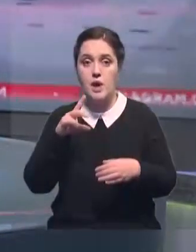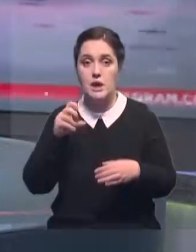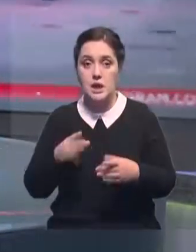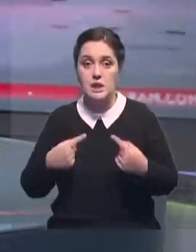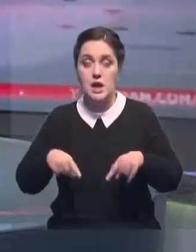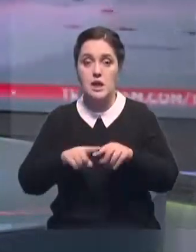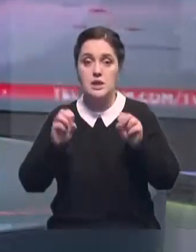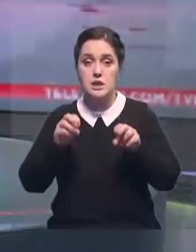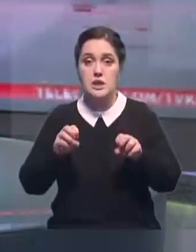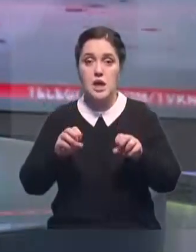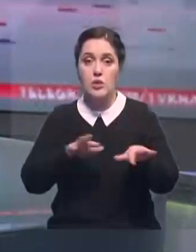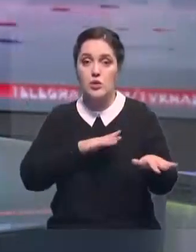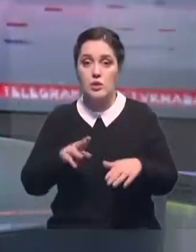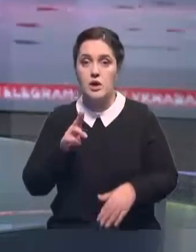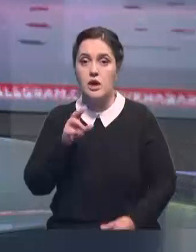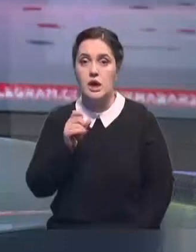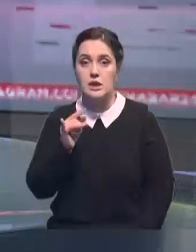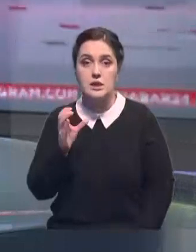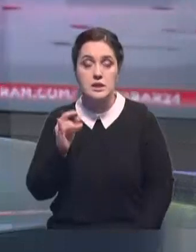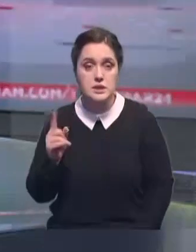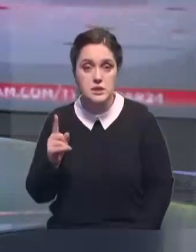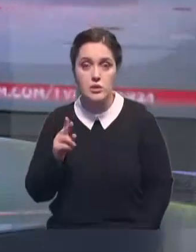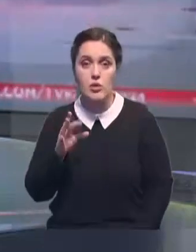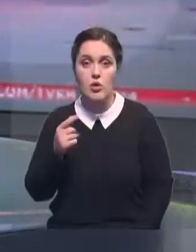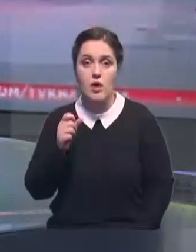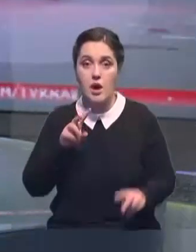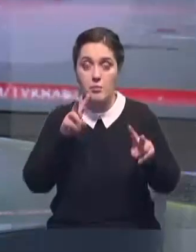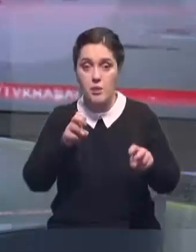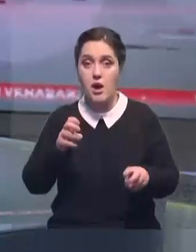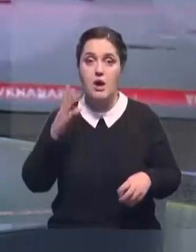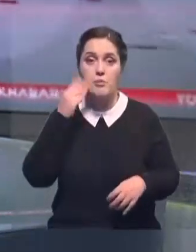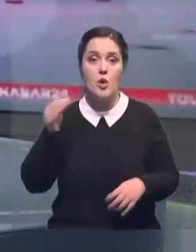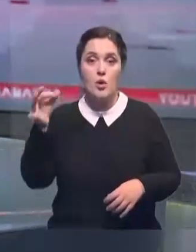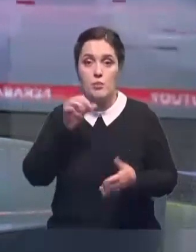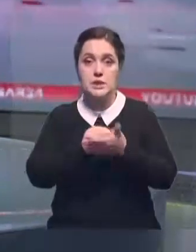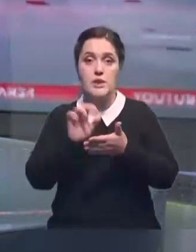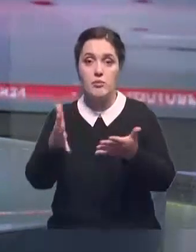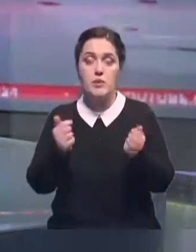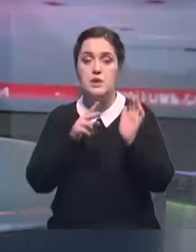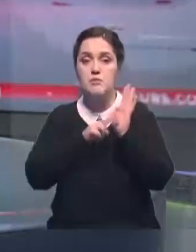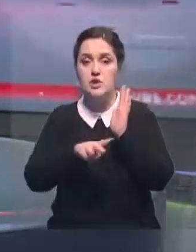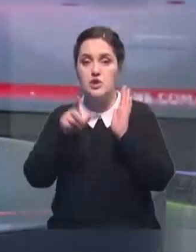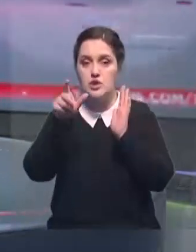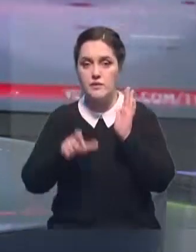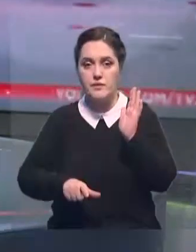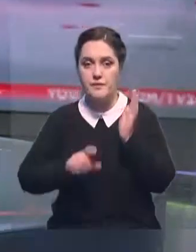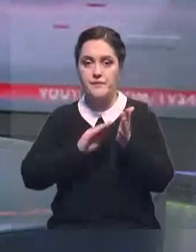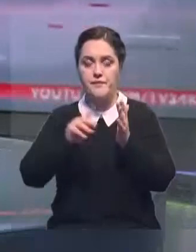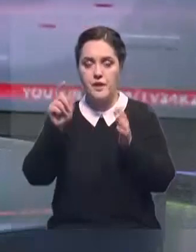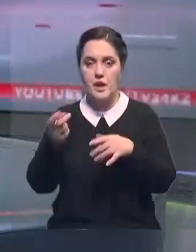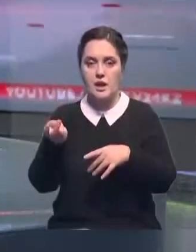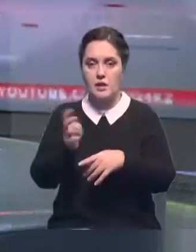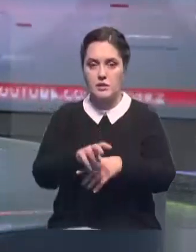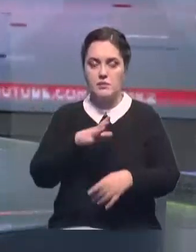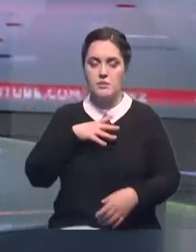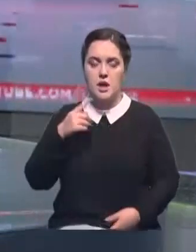специальные курсы только в Алматинской области сертификаты об их прохождении получили почти 7000 человек Мой коллега